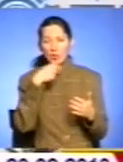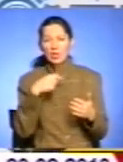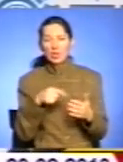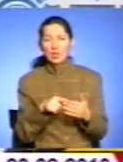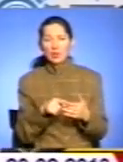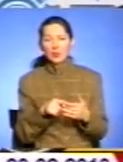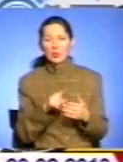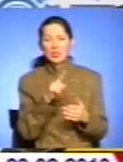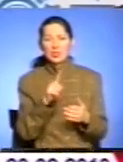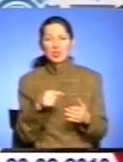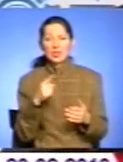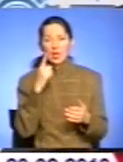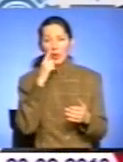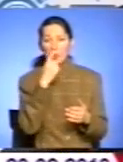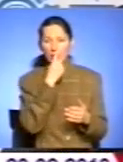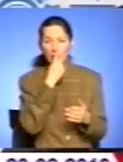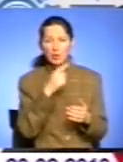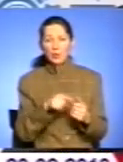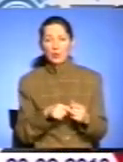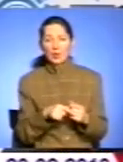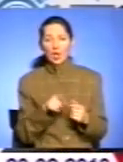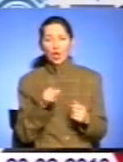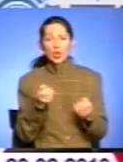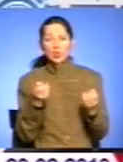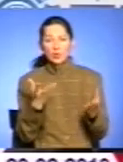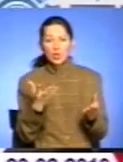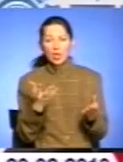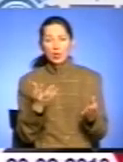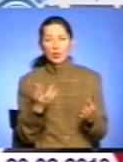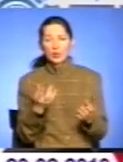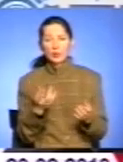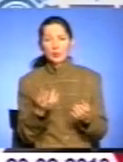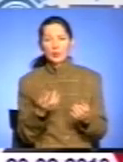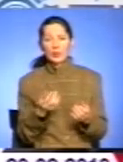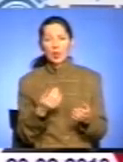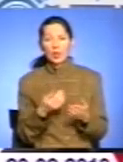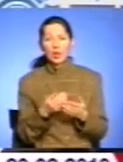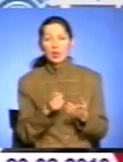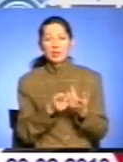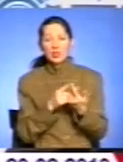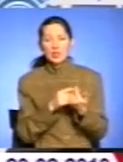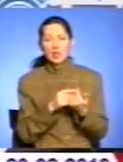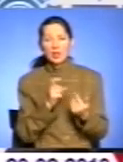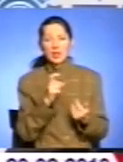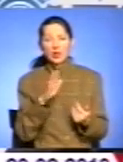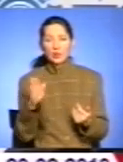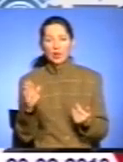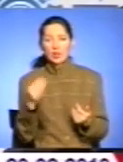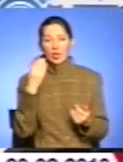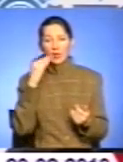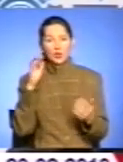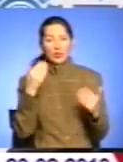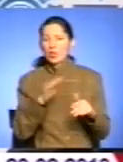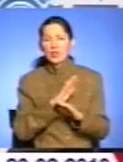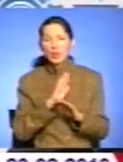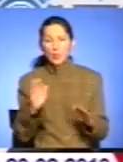із слизових оболонок носа, то, звичайно, що буквально за декілька хвилин там ефекту вже не буде.